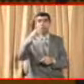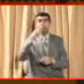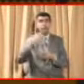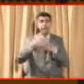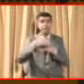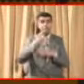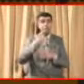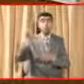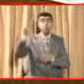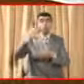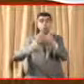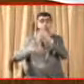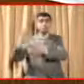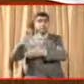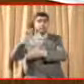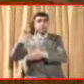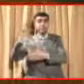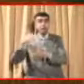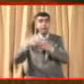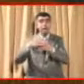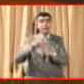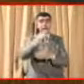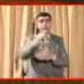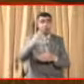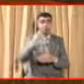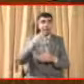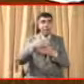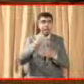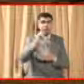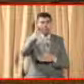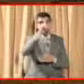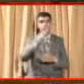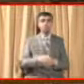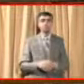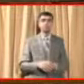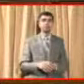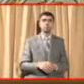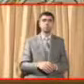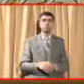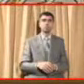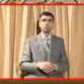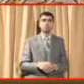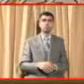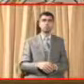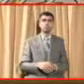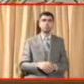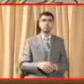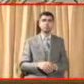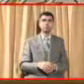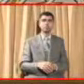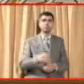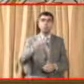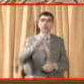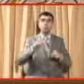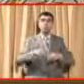المهربة، خاصة ونحن مقبلون على شهر رمضان المبارك، وشكرا. شكرا لكم. كلمة لكم سيد الوزير، تفضلوا مشكورين.